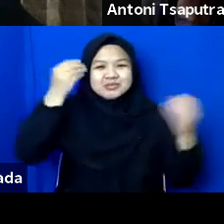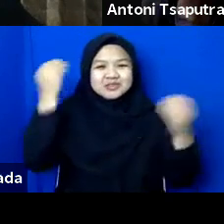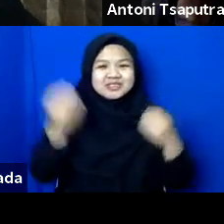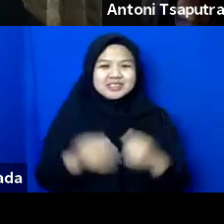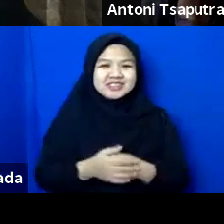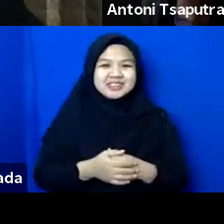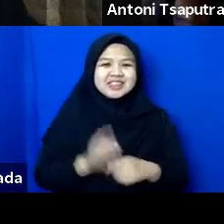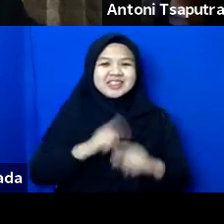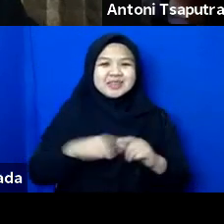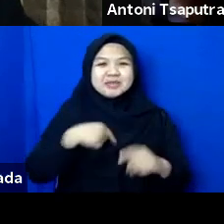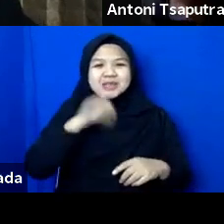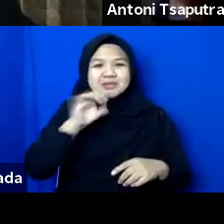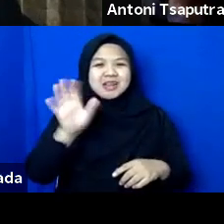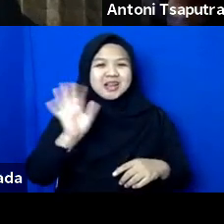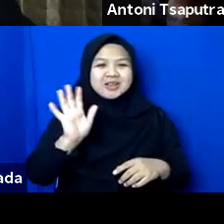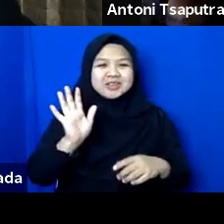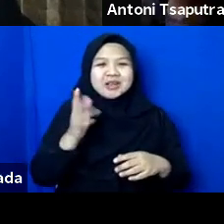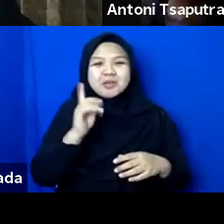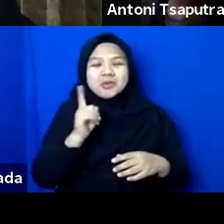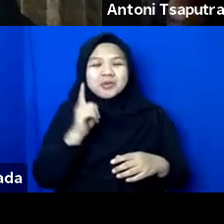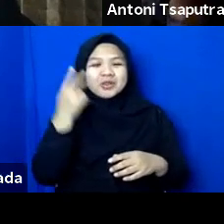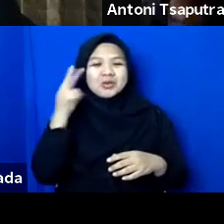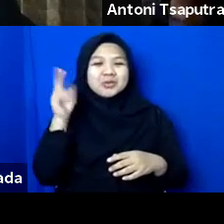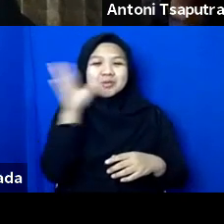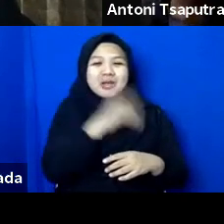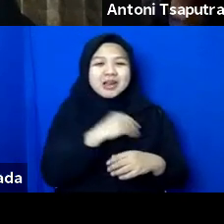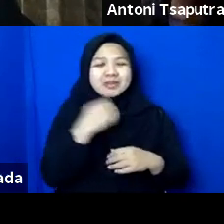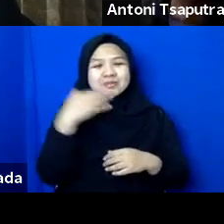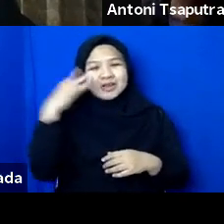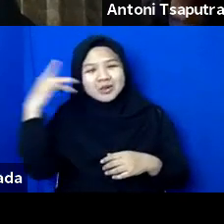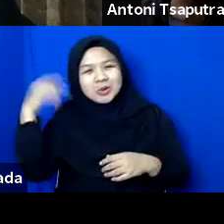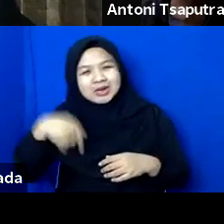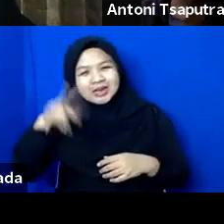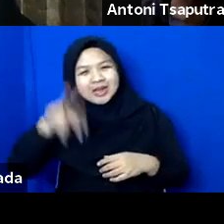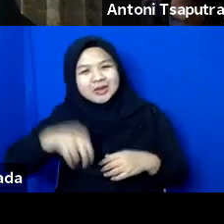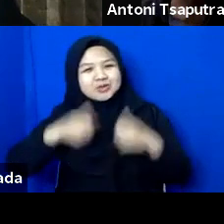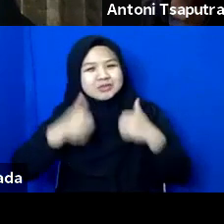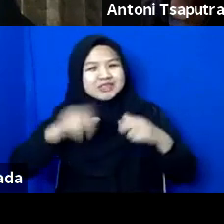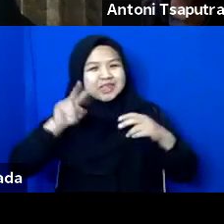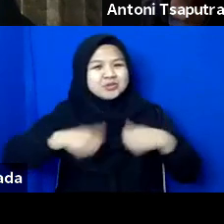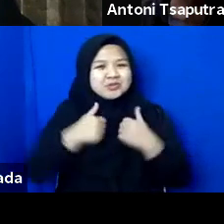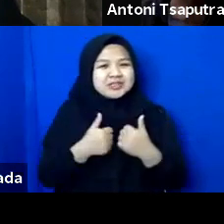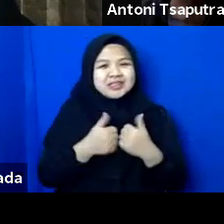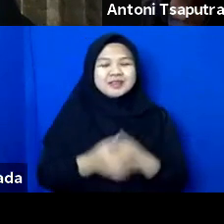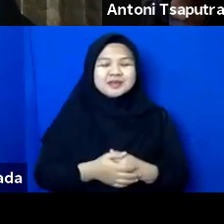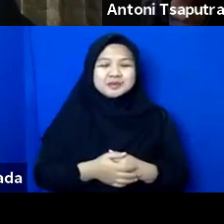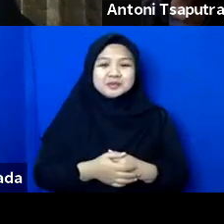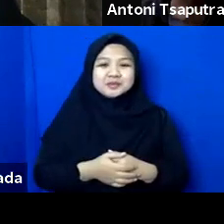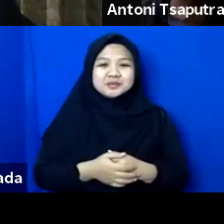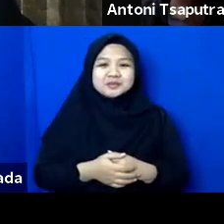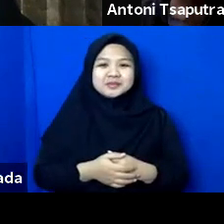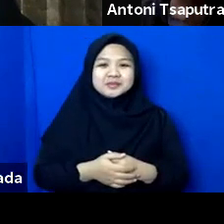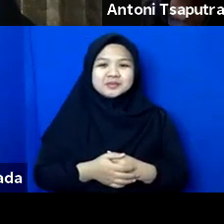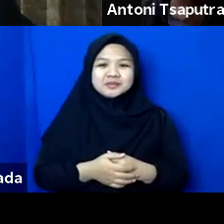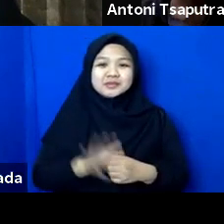tapi saya belum kita usahakan pokoknya untuk malam renungan ini halus Harus bisa Harus bisa gitu Nah nanti